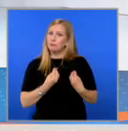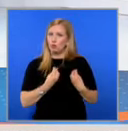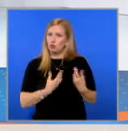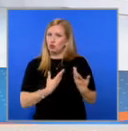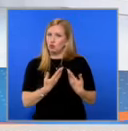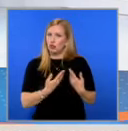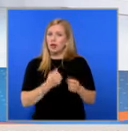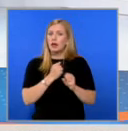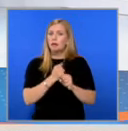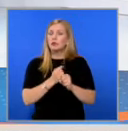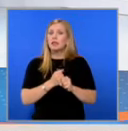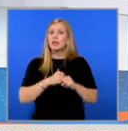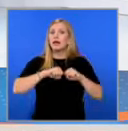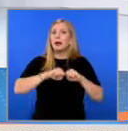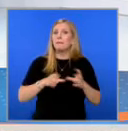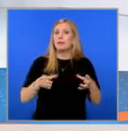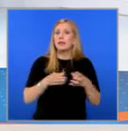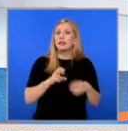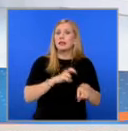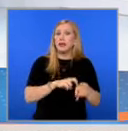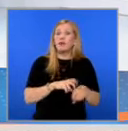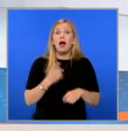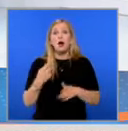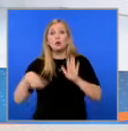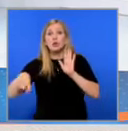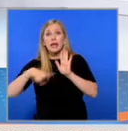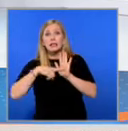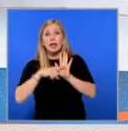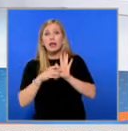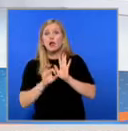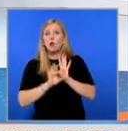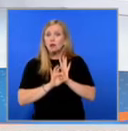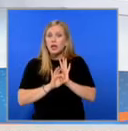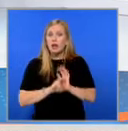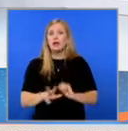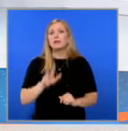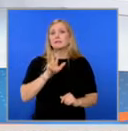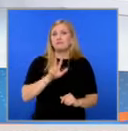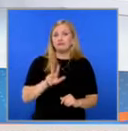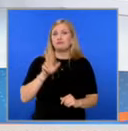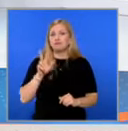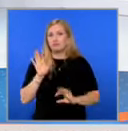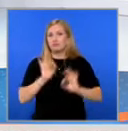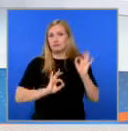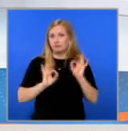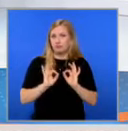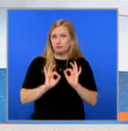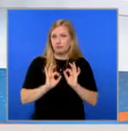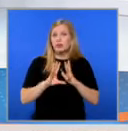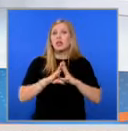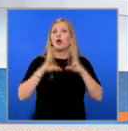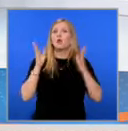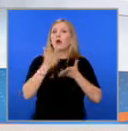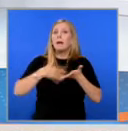кабинета денков отрицателната оценка достига 68% най-голям дял на подкрепа правителството